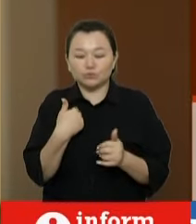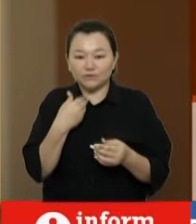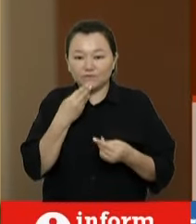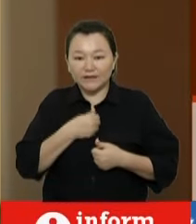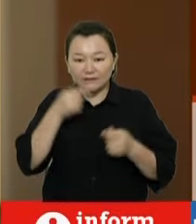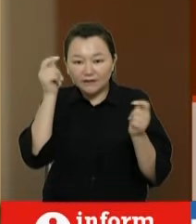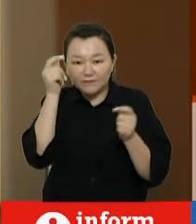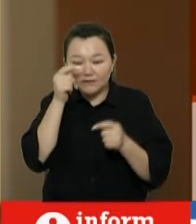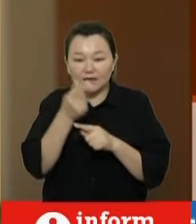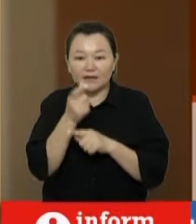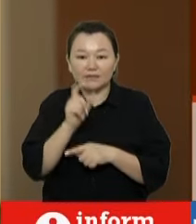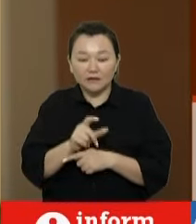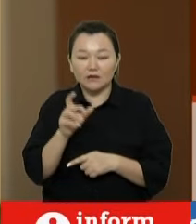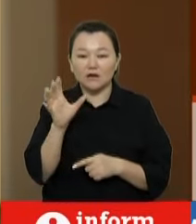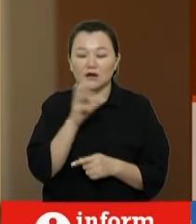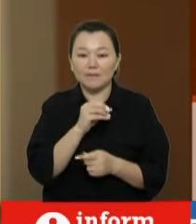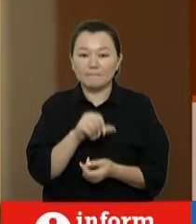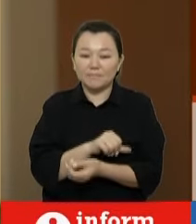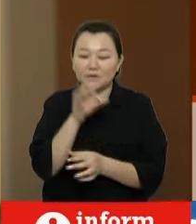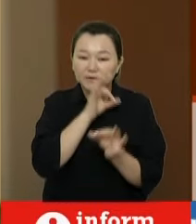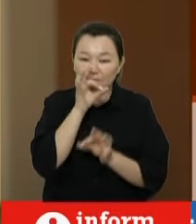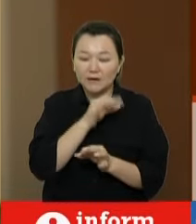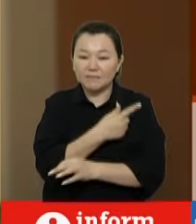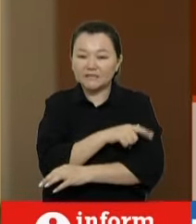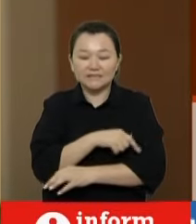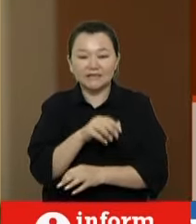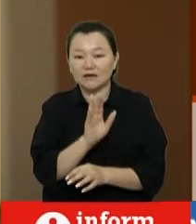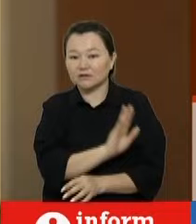Нәтижесінде осы препараттардың медициналық емес айналымдары өсіп кетті.